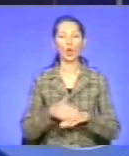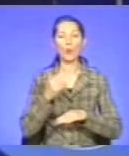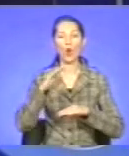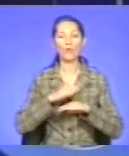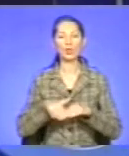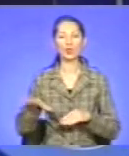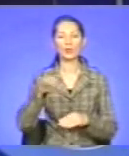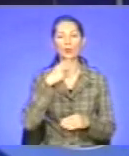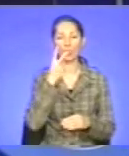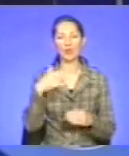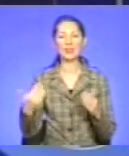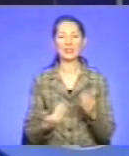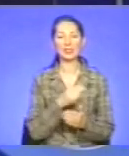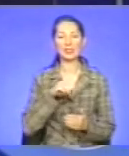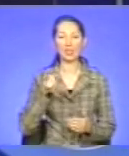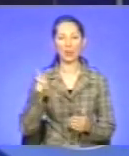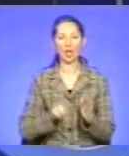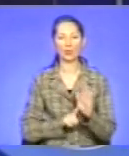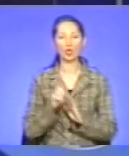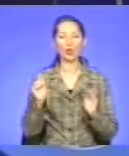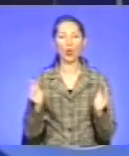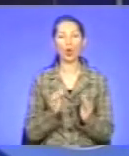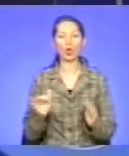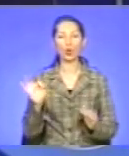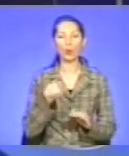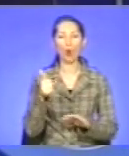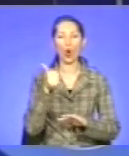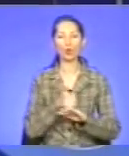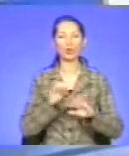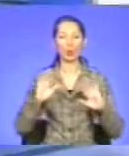вечора усім, хто дивиться Вісті ТТБ. Спочатку коротко про головні події.